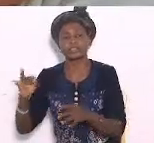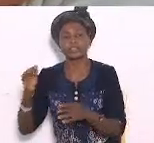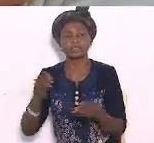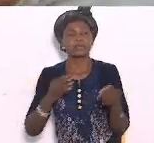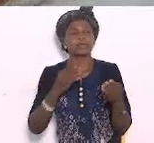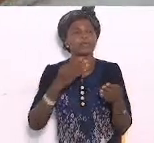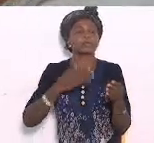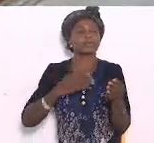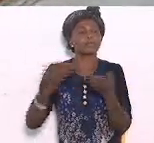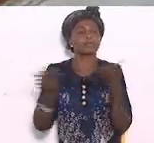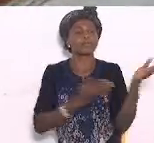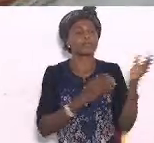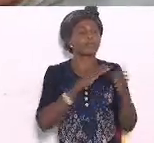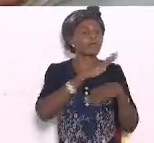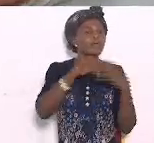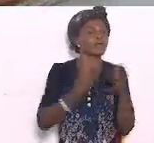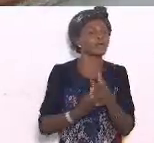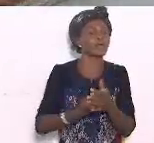i